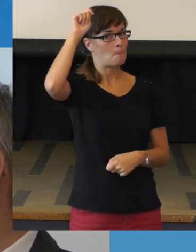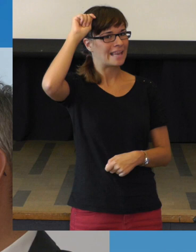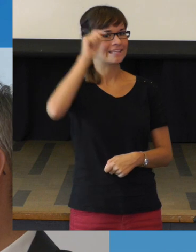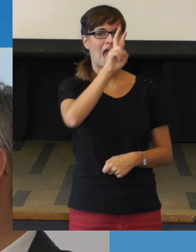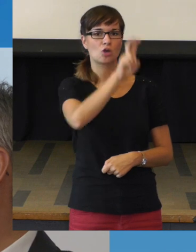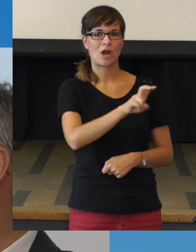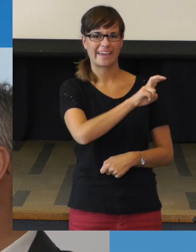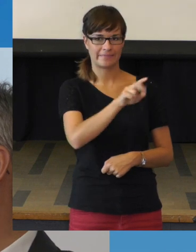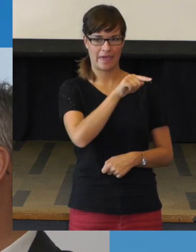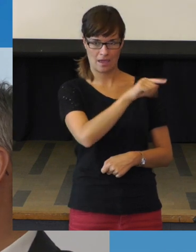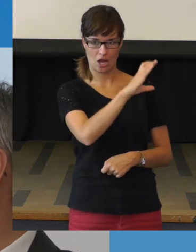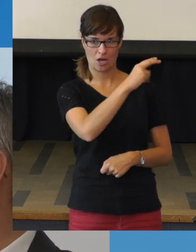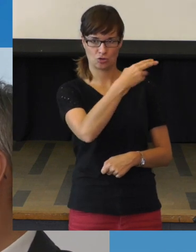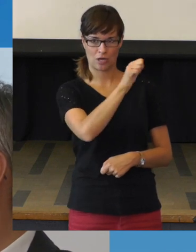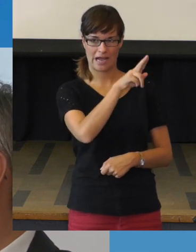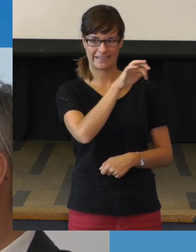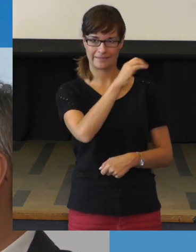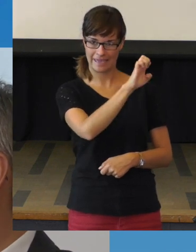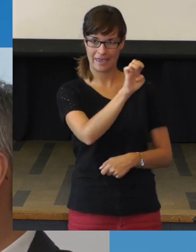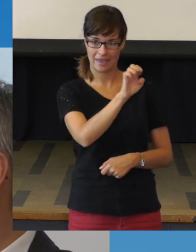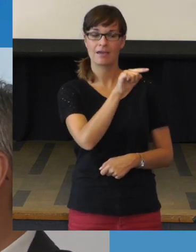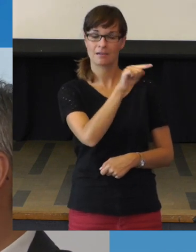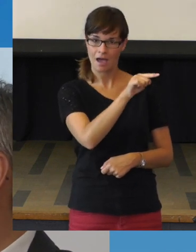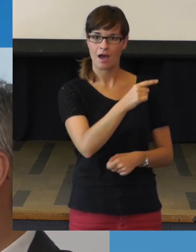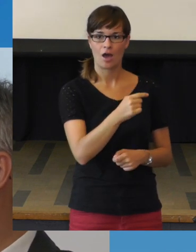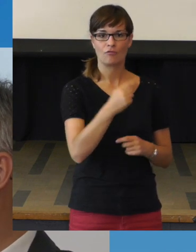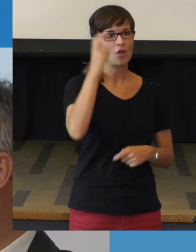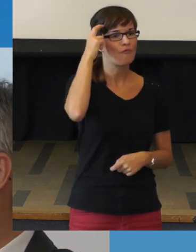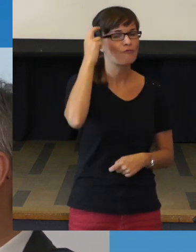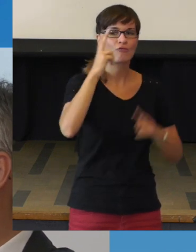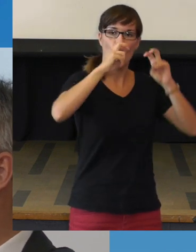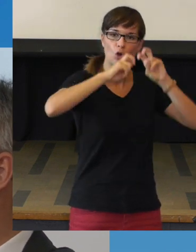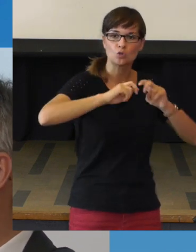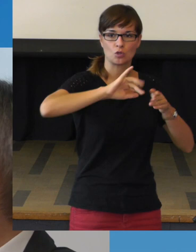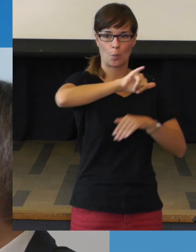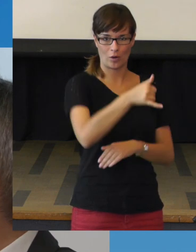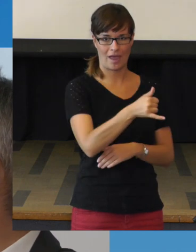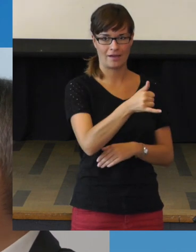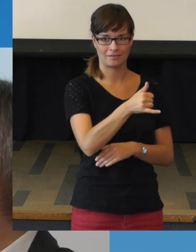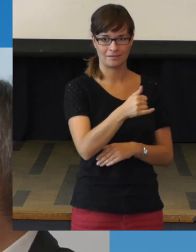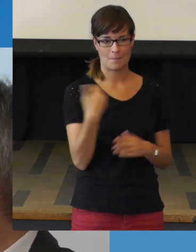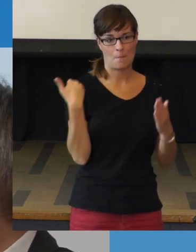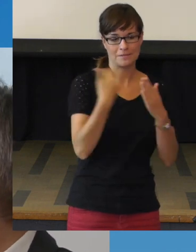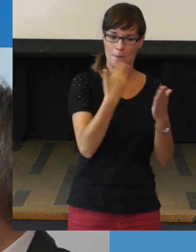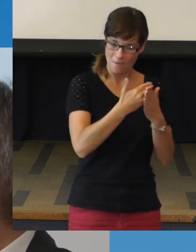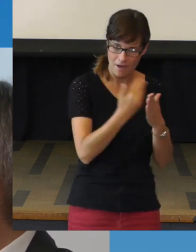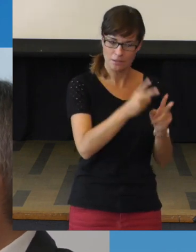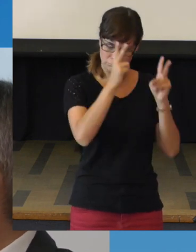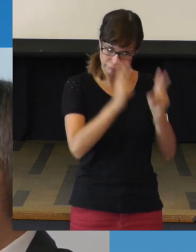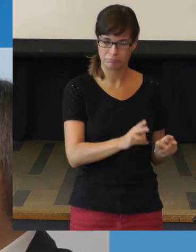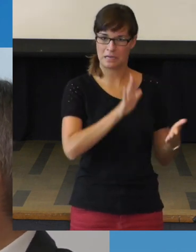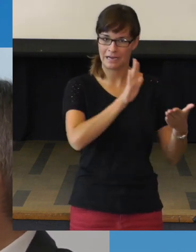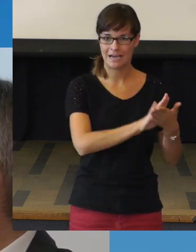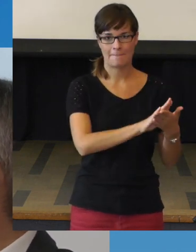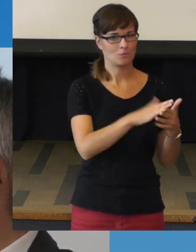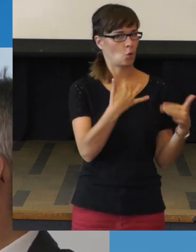durchgeführt wird. Im Moment muss man sagen, gibt es da noch, wie wir sagen, keine Evidenz, kein Beweis dafür, dass